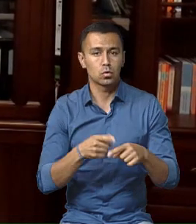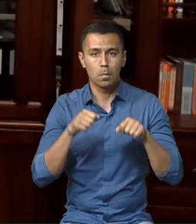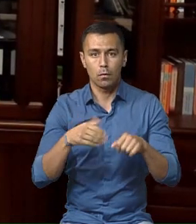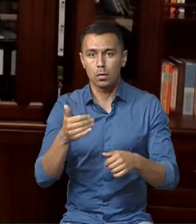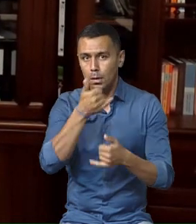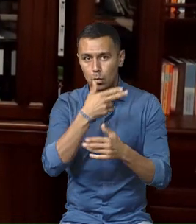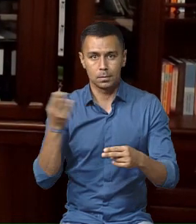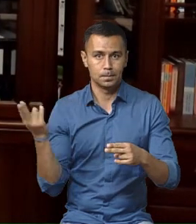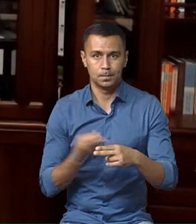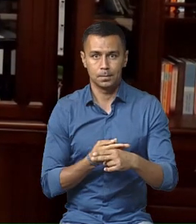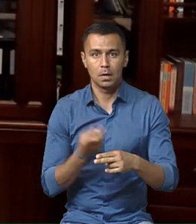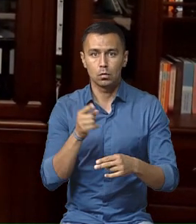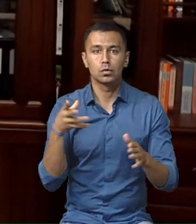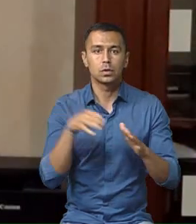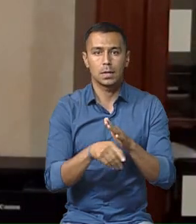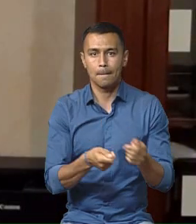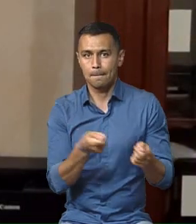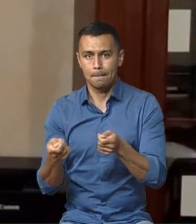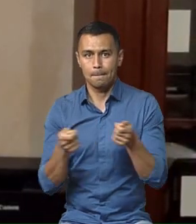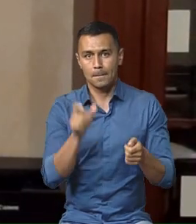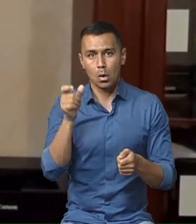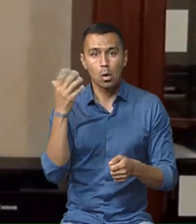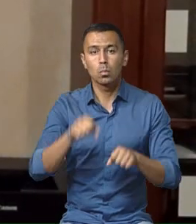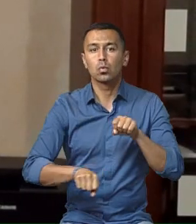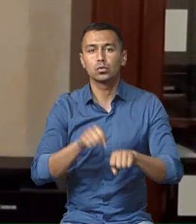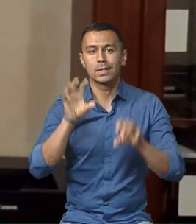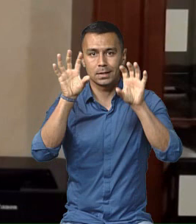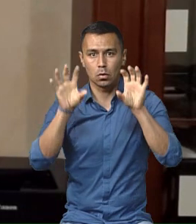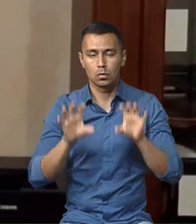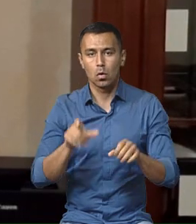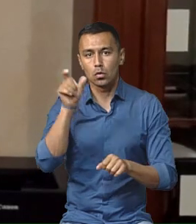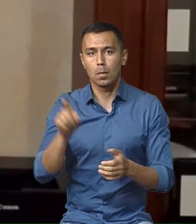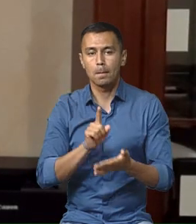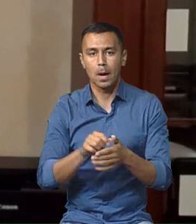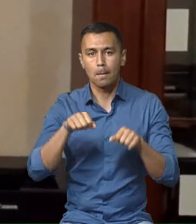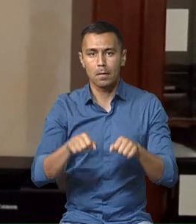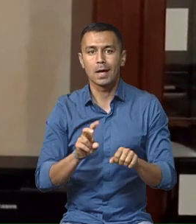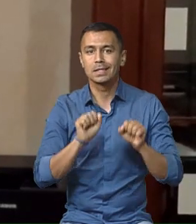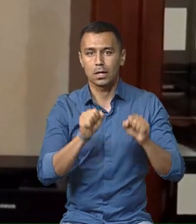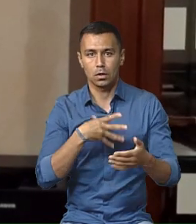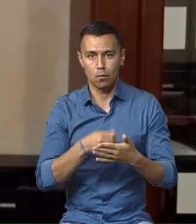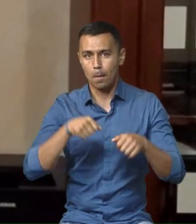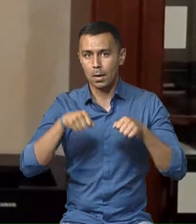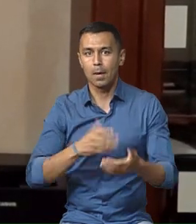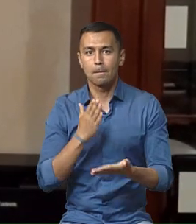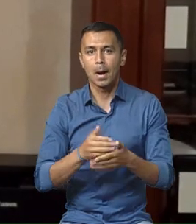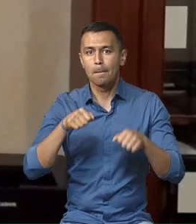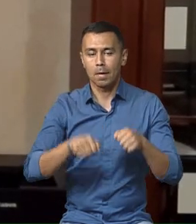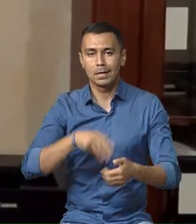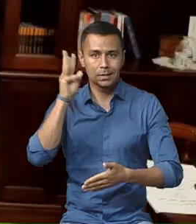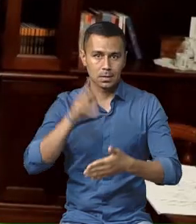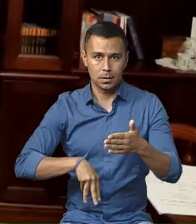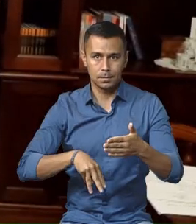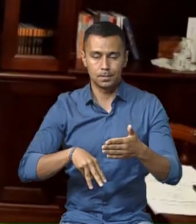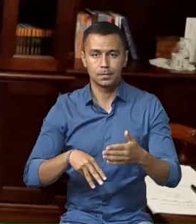не може позбавити, в тому числі і перевізник. При порушенні законодавства особа має право на захист свого права, має право на стягнення моральної